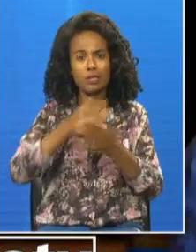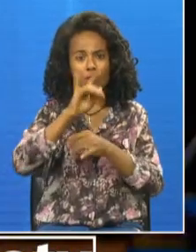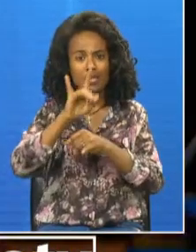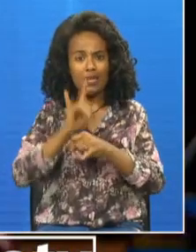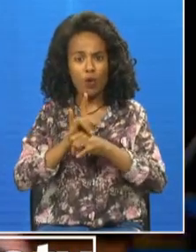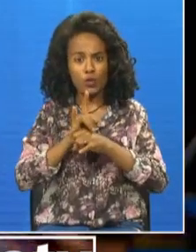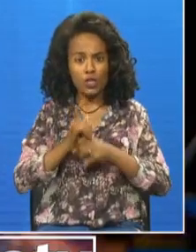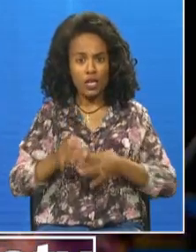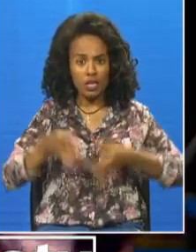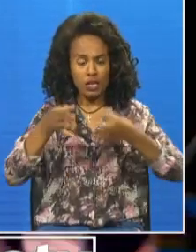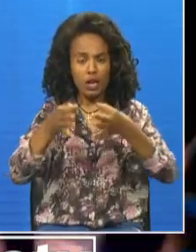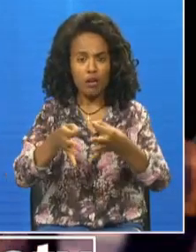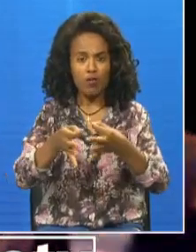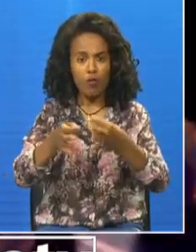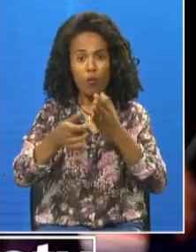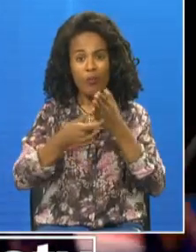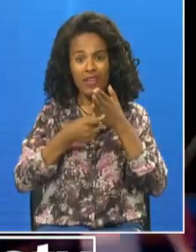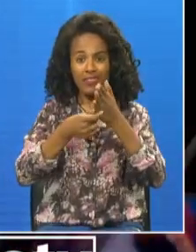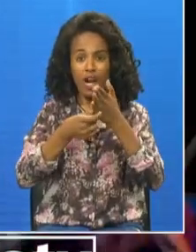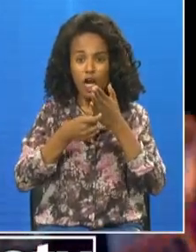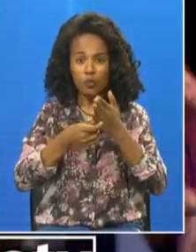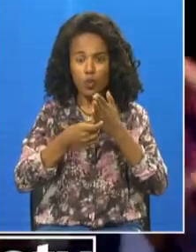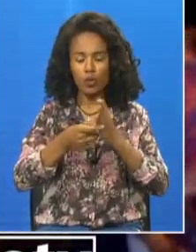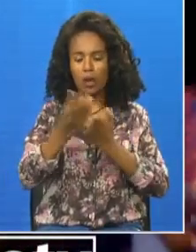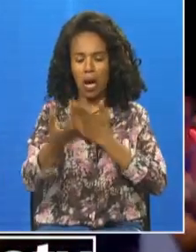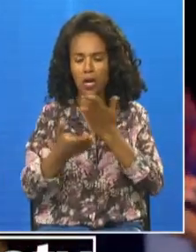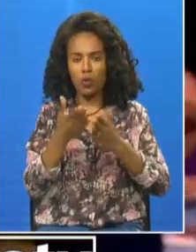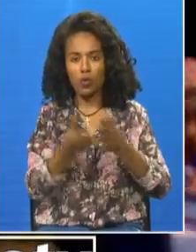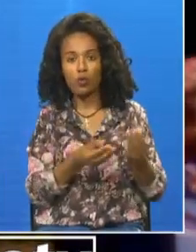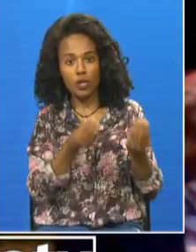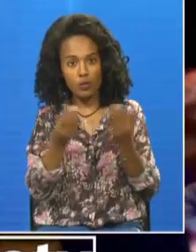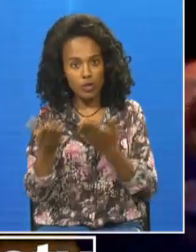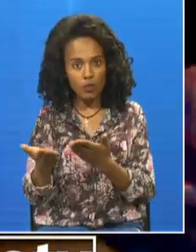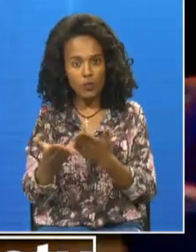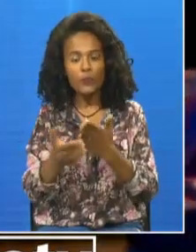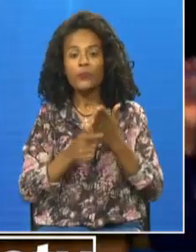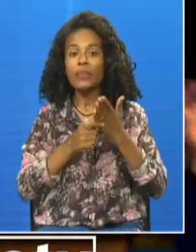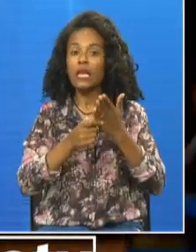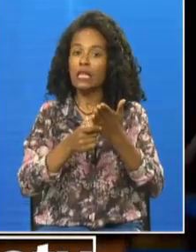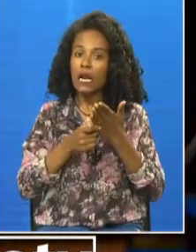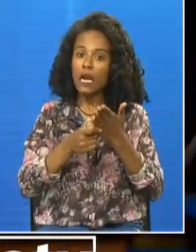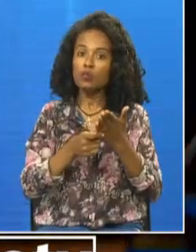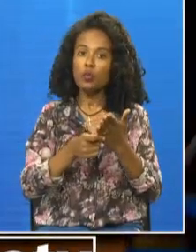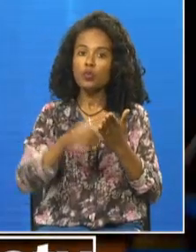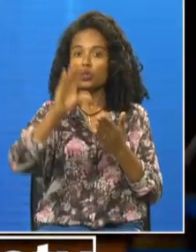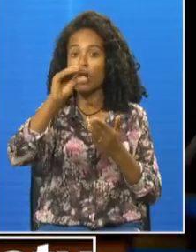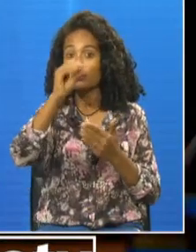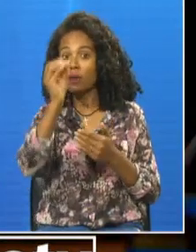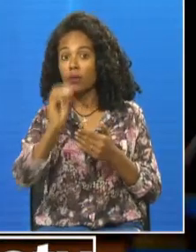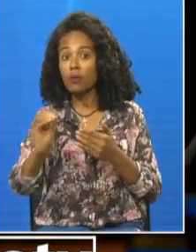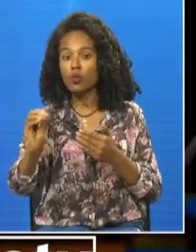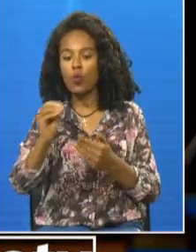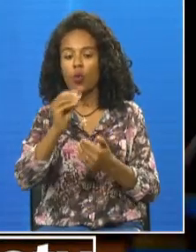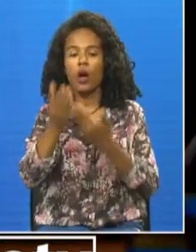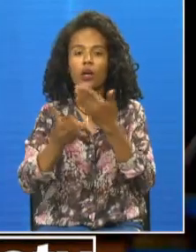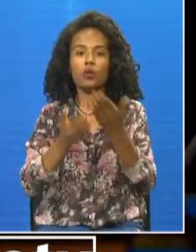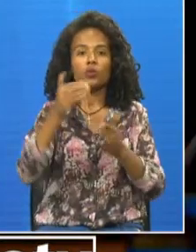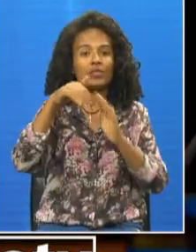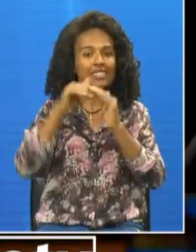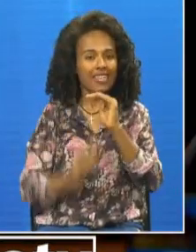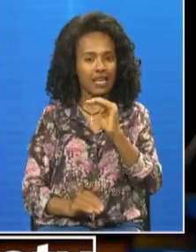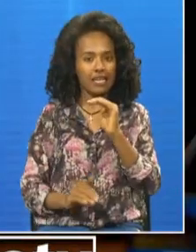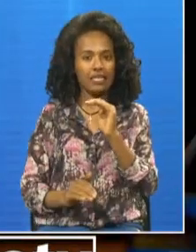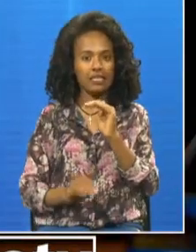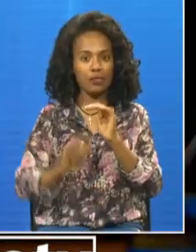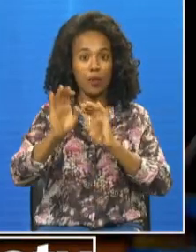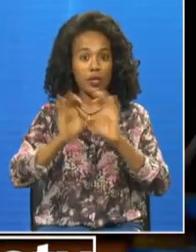ከፍተኛ የሆነ ሰልፍ ነው እዚ ሜክሲኮ አካባቢ ያስተዋልኩ ያለሁት። አልፎ አልፎ የሚመጡት አንበሳ ባሶችና የሸገርና ኤክስፕረስ ባሶች ናቸው